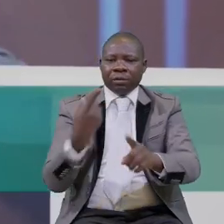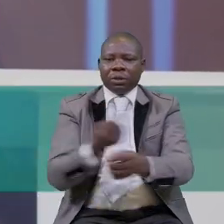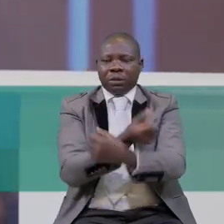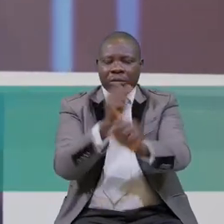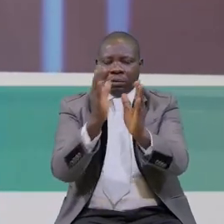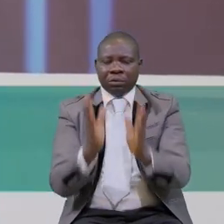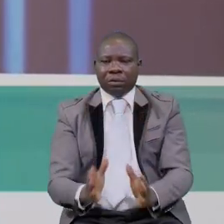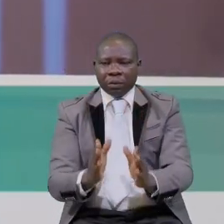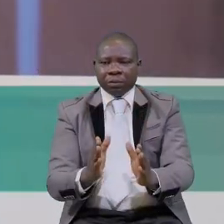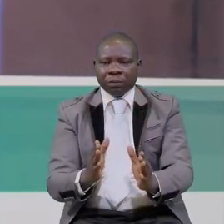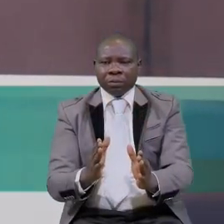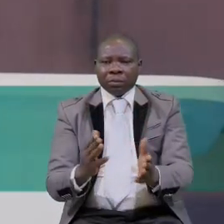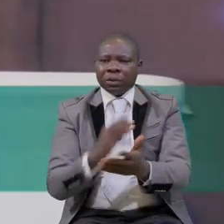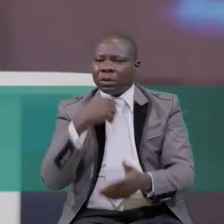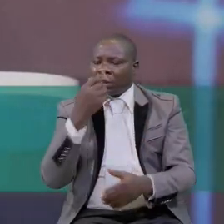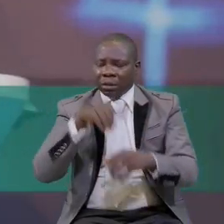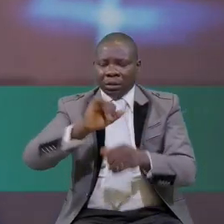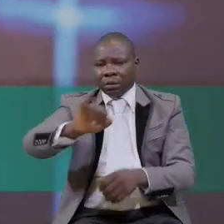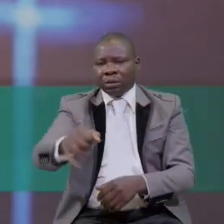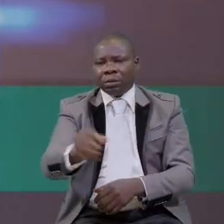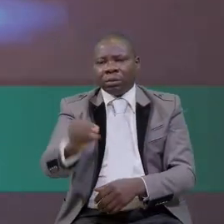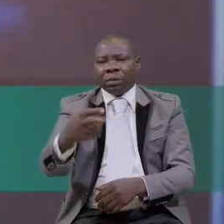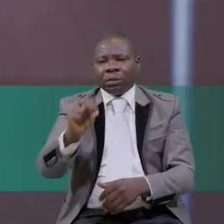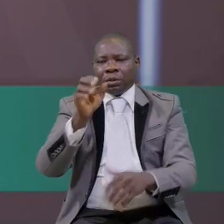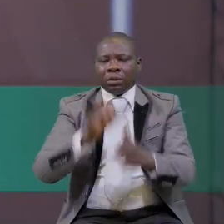L'onction initiale du Sauveur.